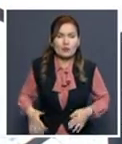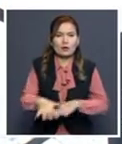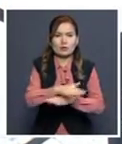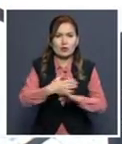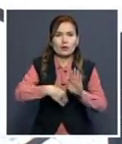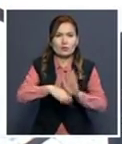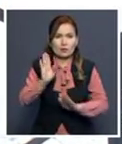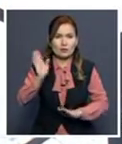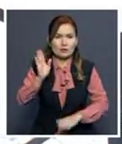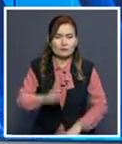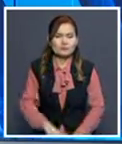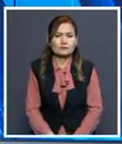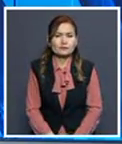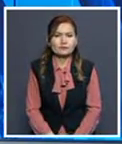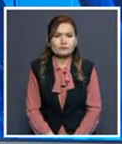жақсартуға бағытталған шара.